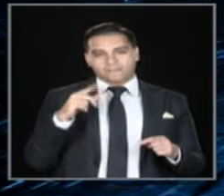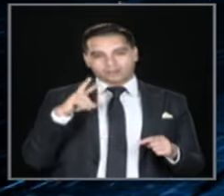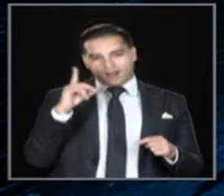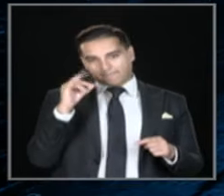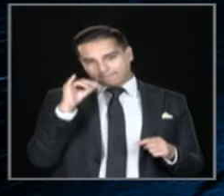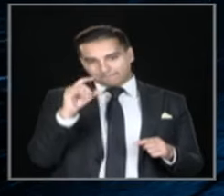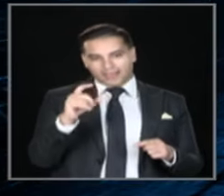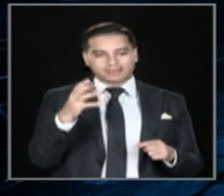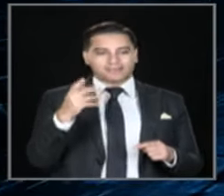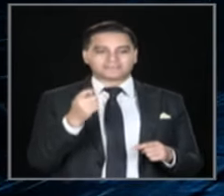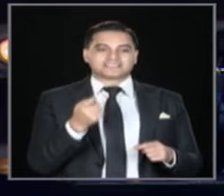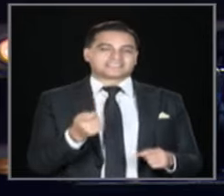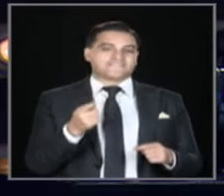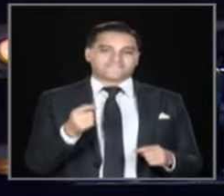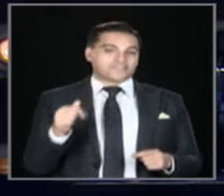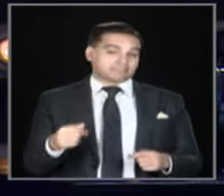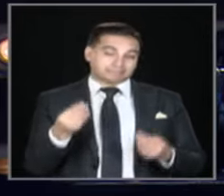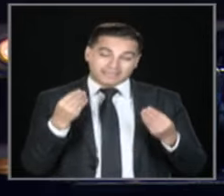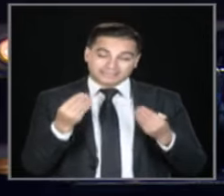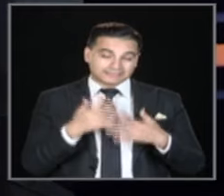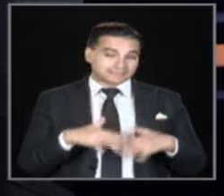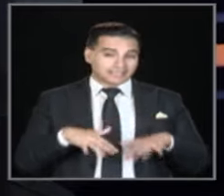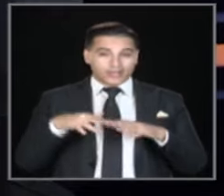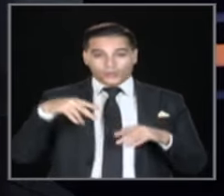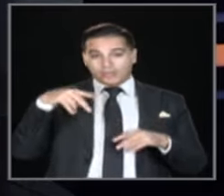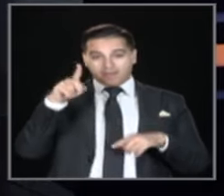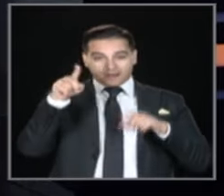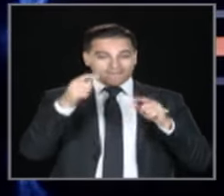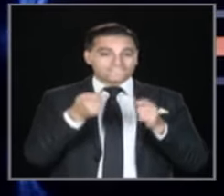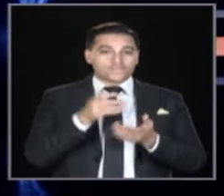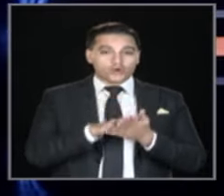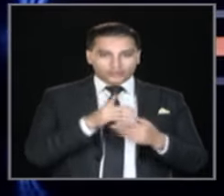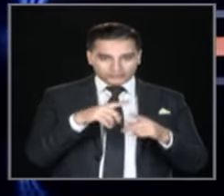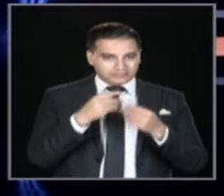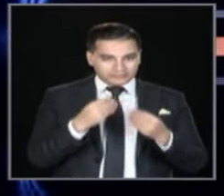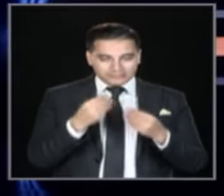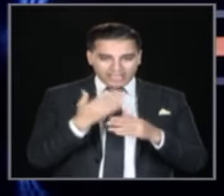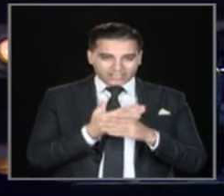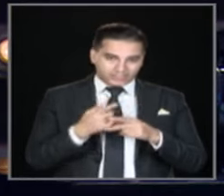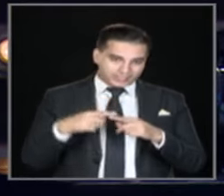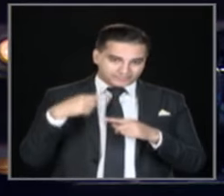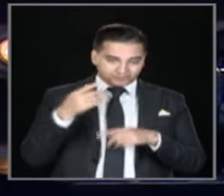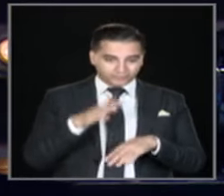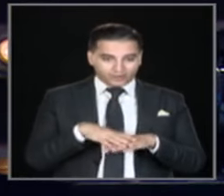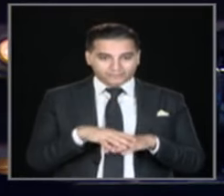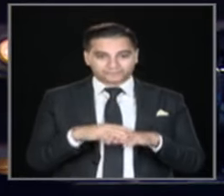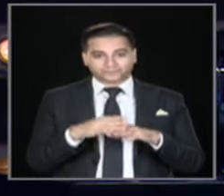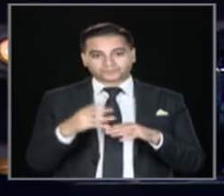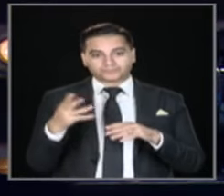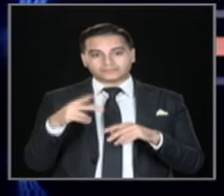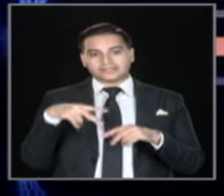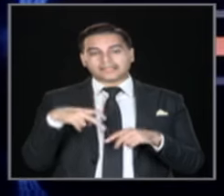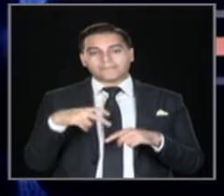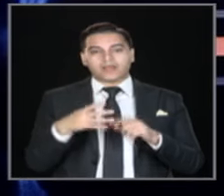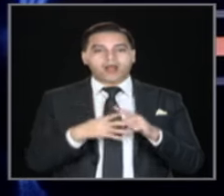مافيش نقاط لسه انتوا الثمانيه عندكم فرصه علشان لسه عندنا 80